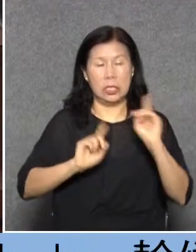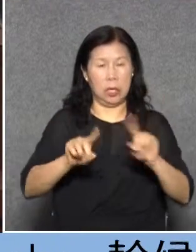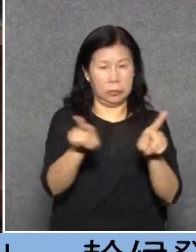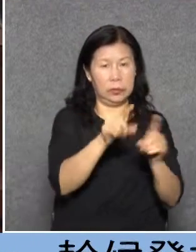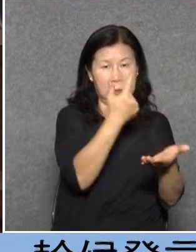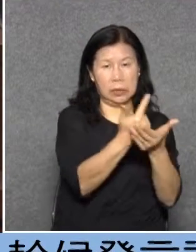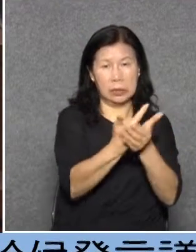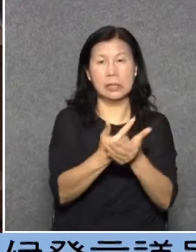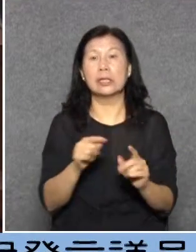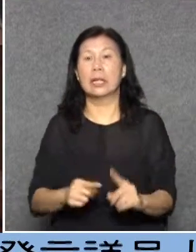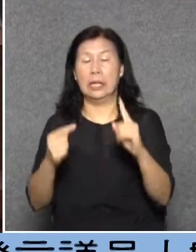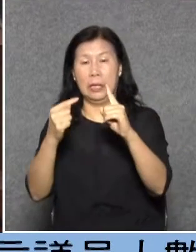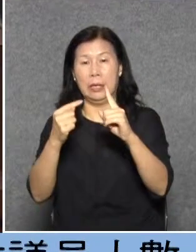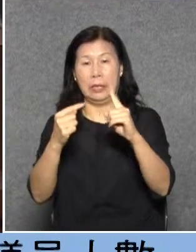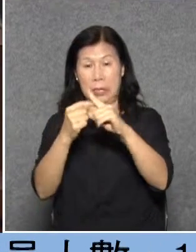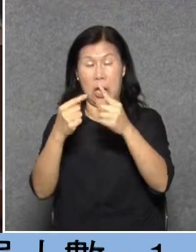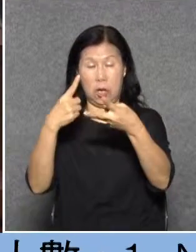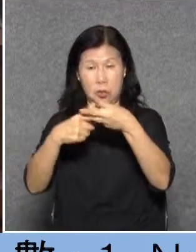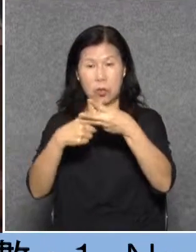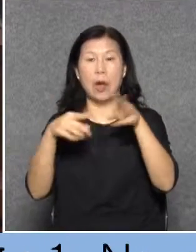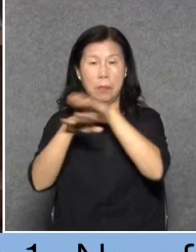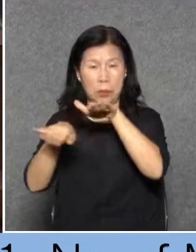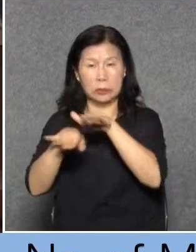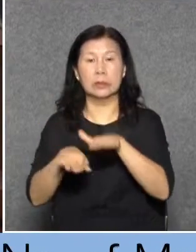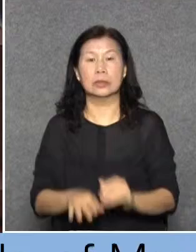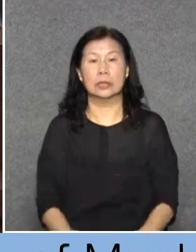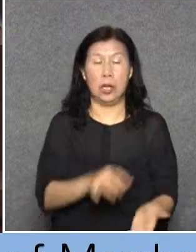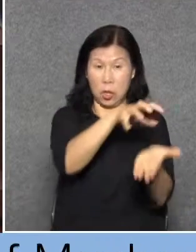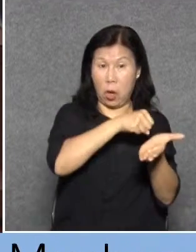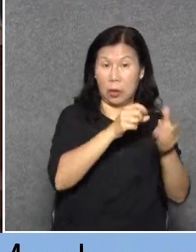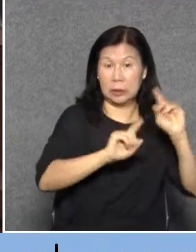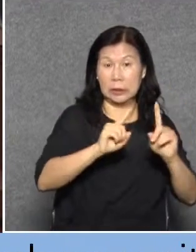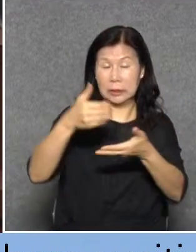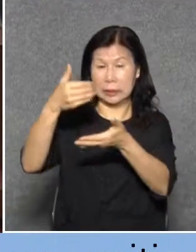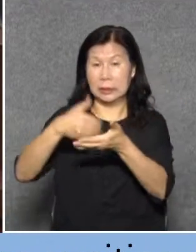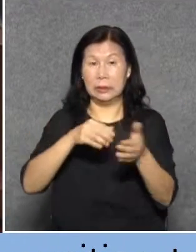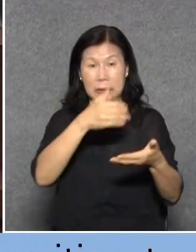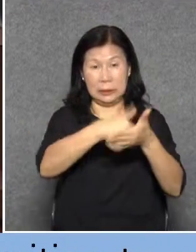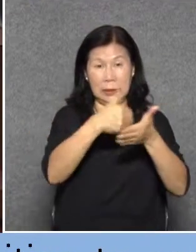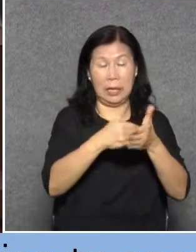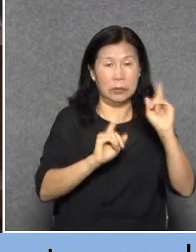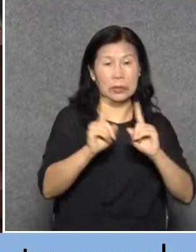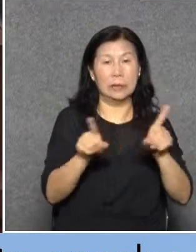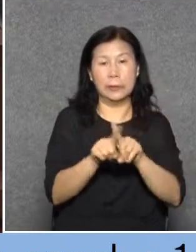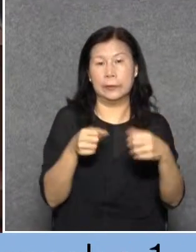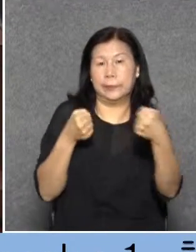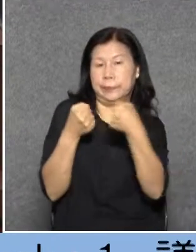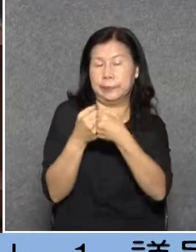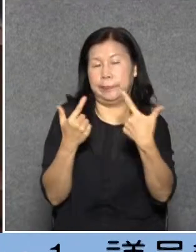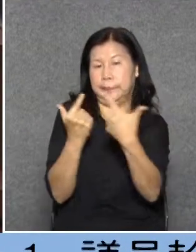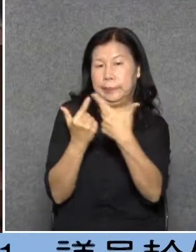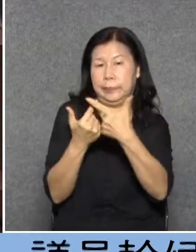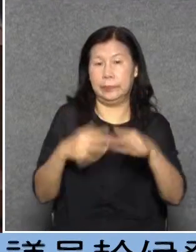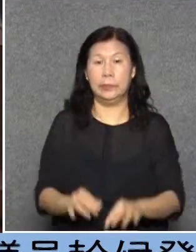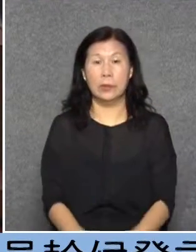給我們自由，我們都可以接受，但如果你取替了我們的自由，減低我們的自由，我們都跟你死過。正如我們見過，為